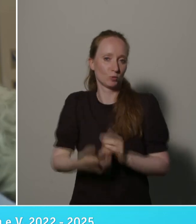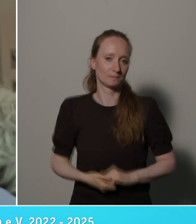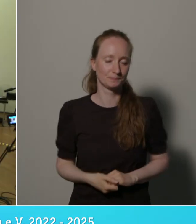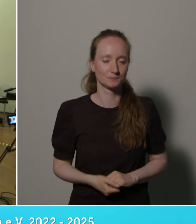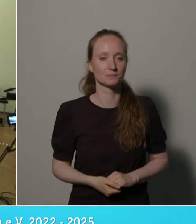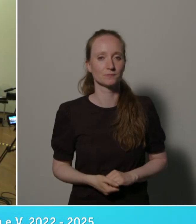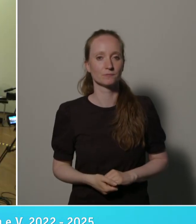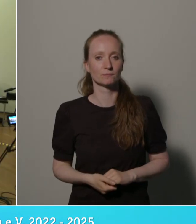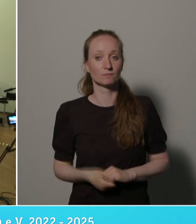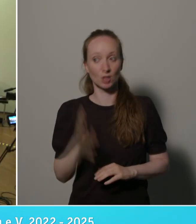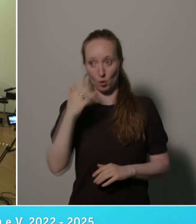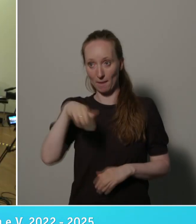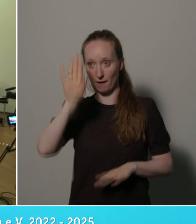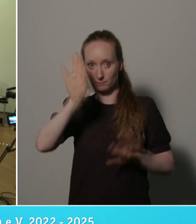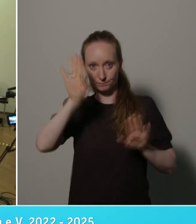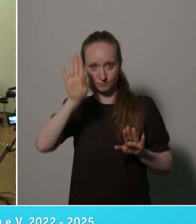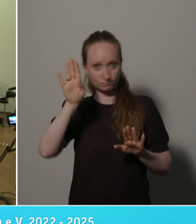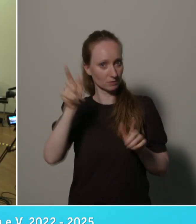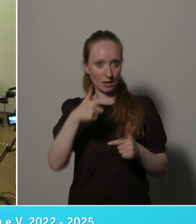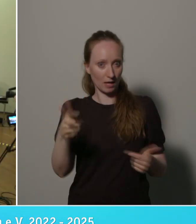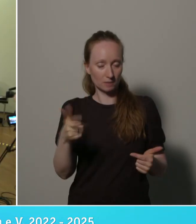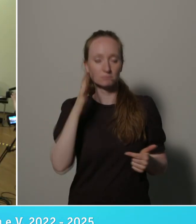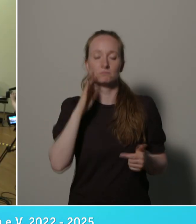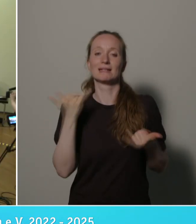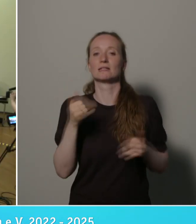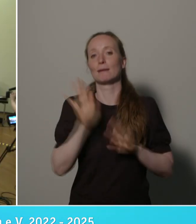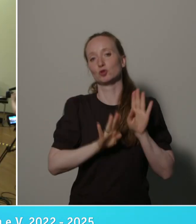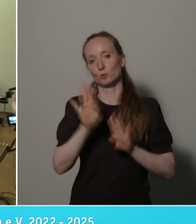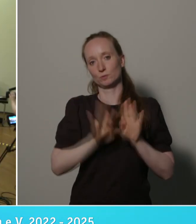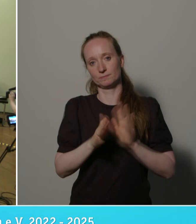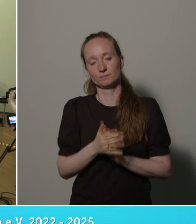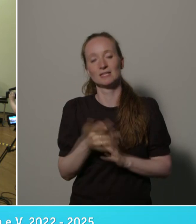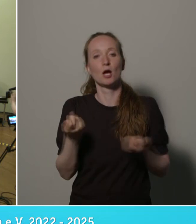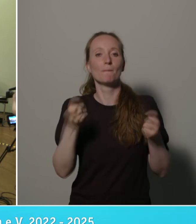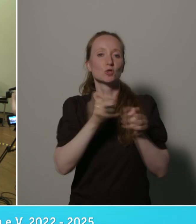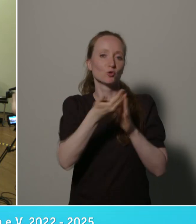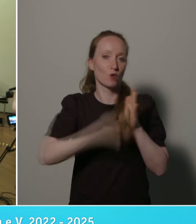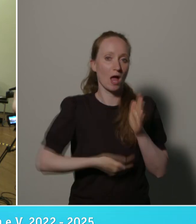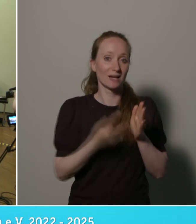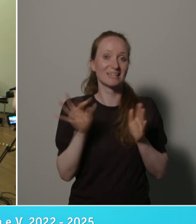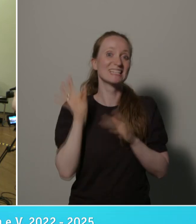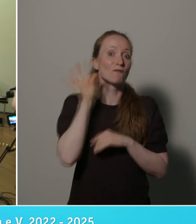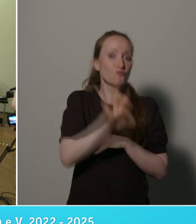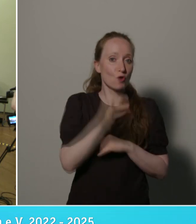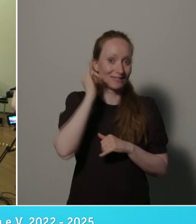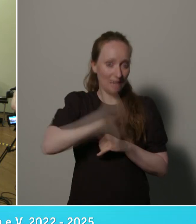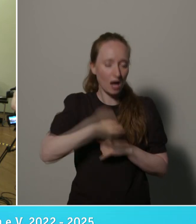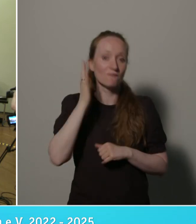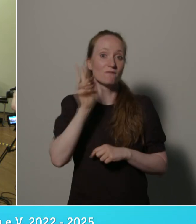Gibt es weitere Wortmeldungen? Das kann ich nicht erkennen. Dann kommen wir zur Abstimmung. Wer der Beschlussvorlage zustimmt, den bitte ich um das